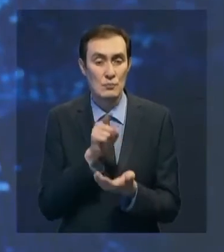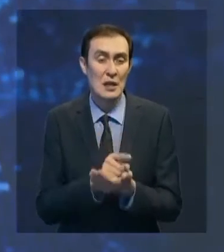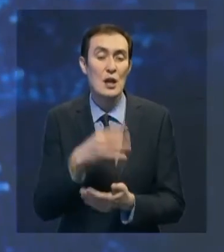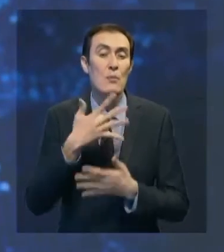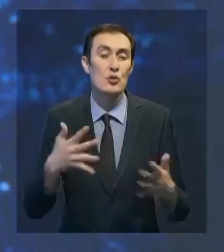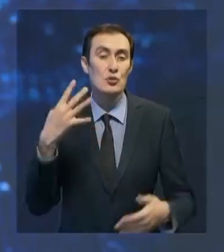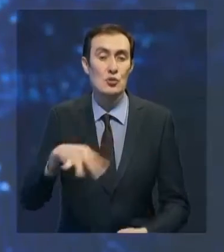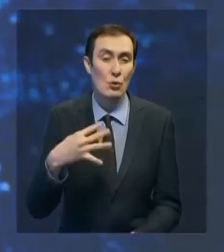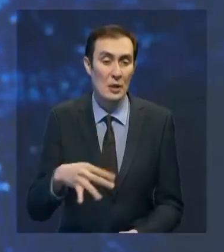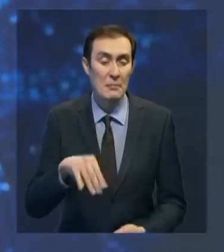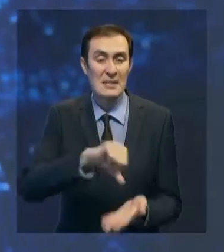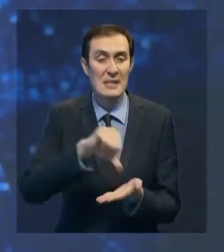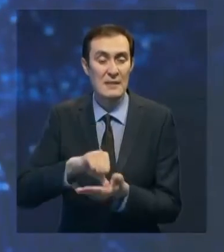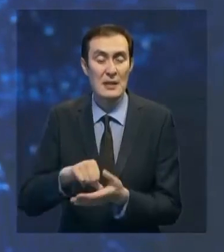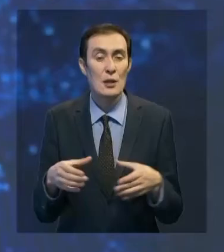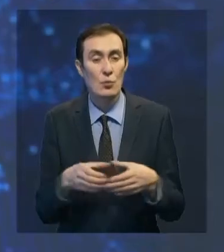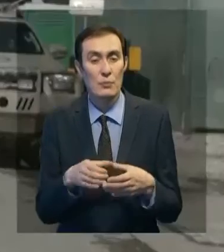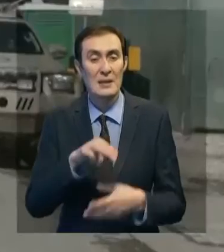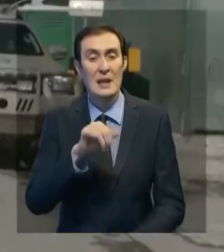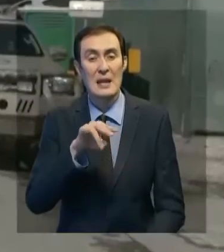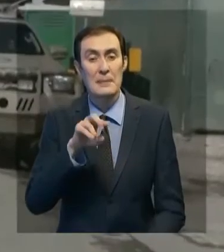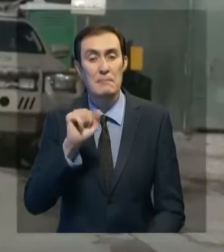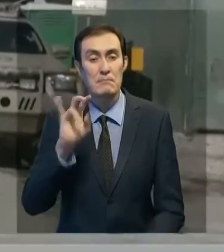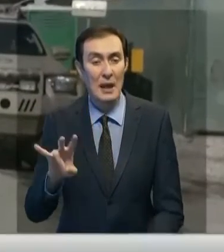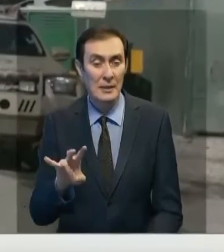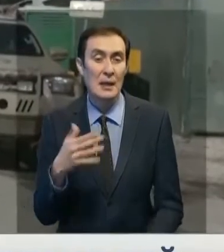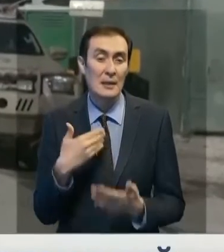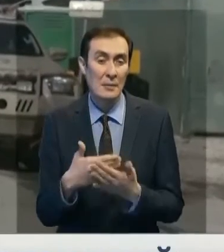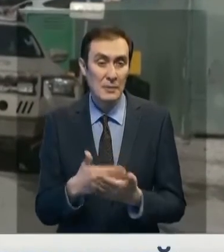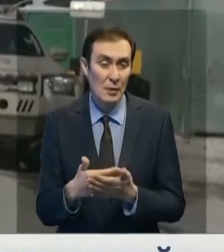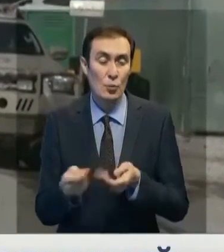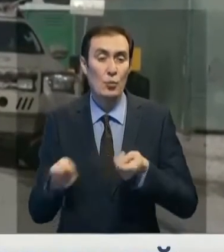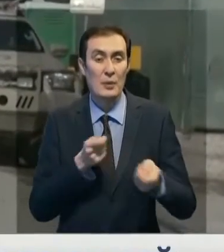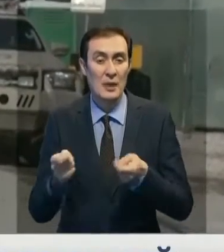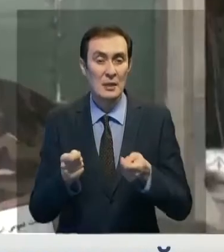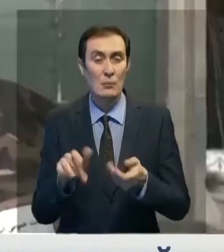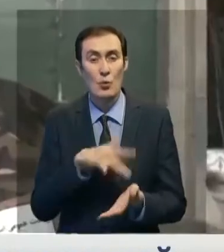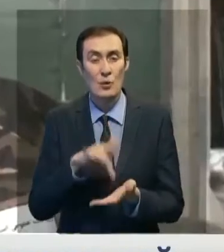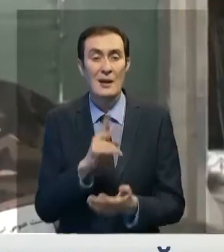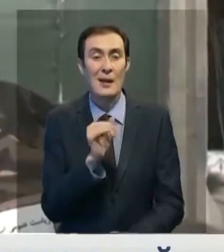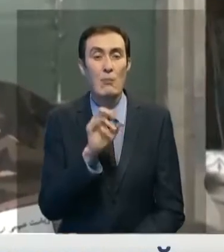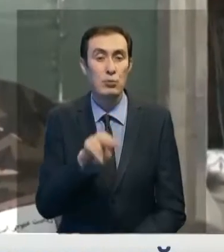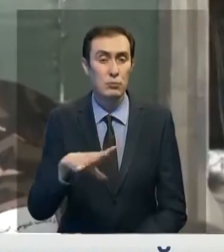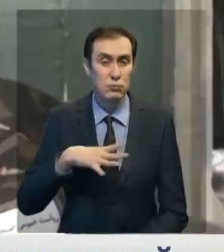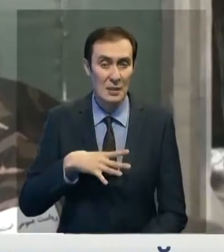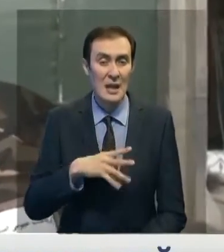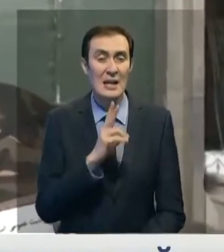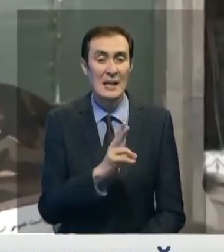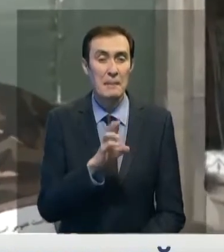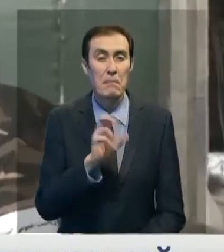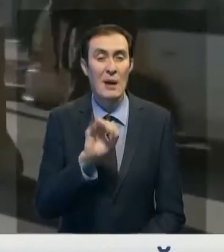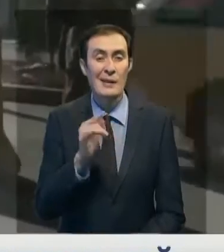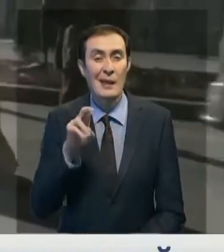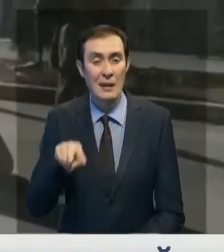Ньюс. Важнейшие посты получили более 40 представителей движения. К примеру, губернатором Кабула стал Кари